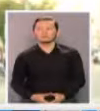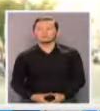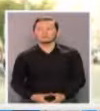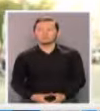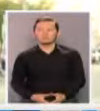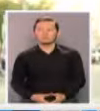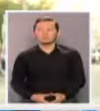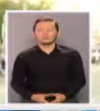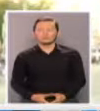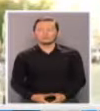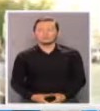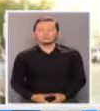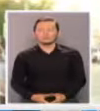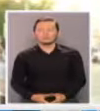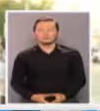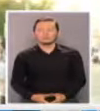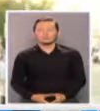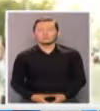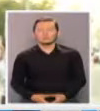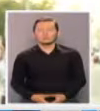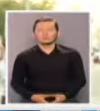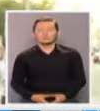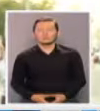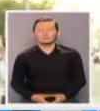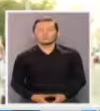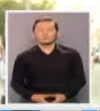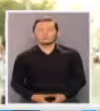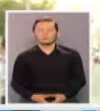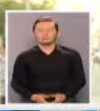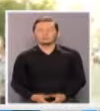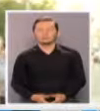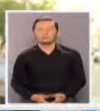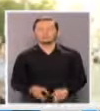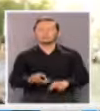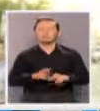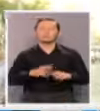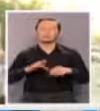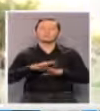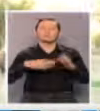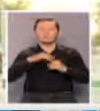Өте қуаныштымын. Енді барша халықты